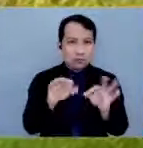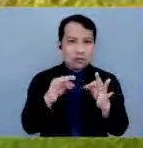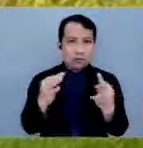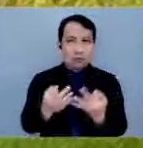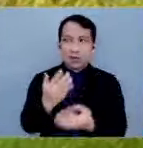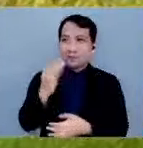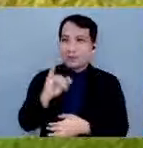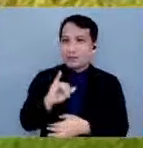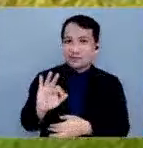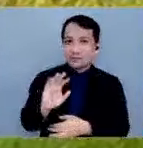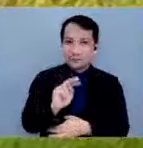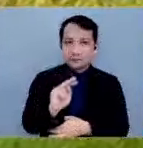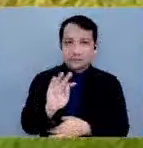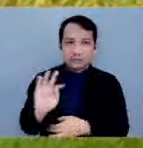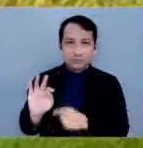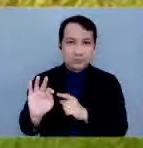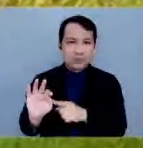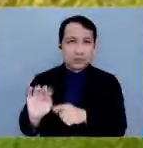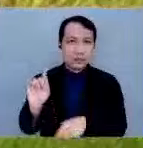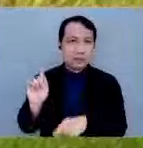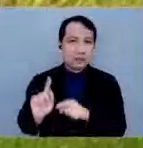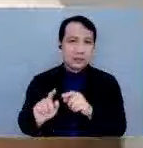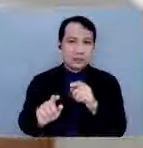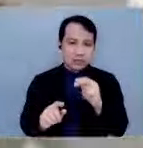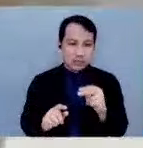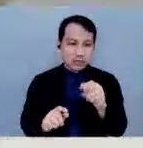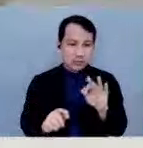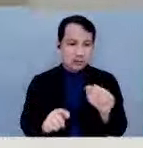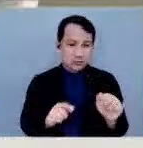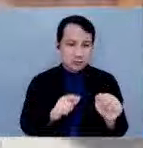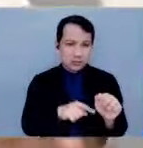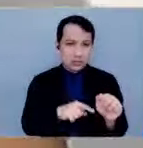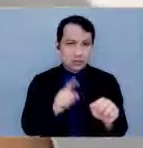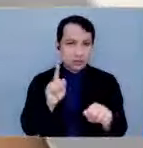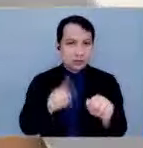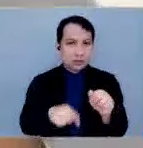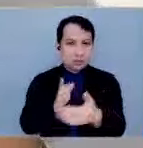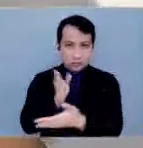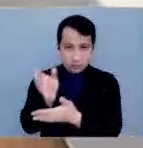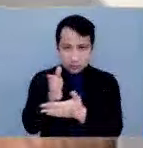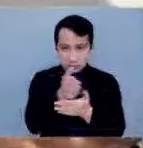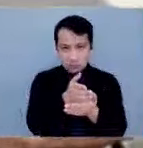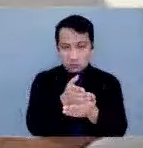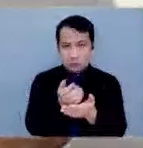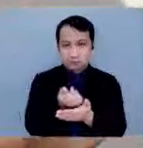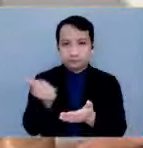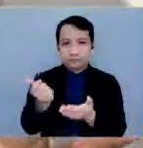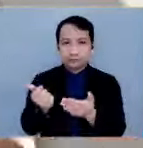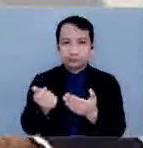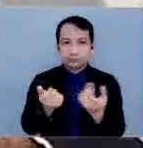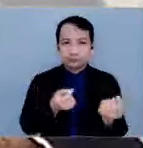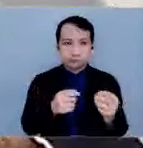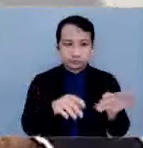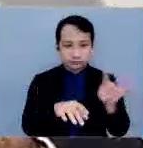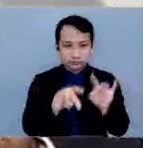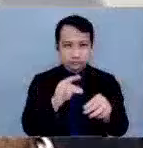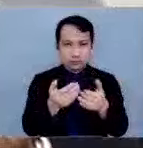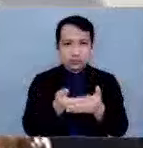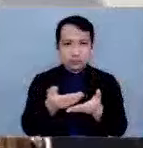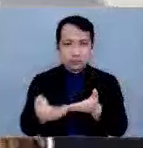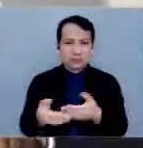hindi makaporma yung trader. May pupuntahan eh. May pupuntahan iba, yung gobyerno, mamimili siya eh. I